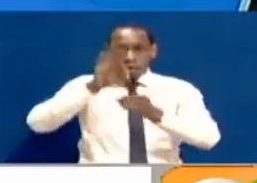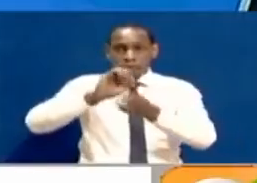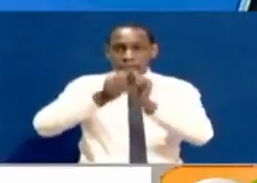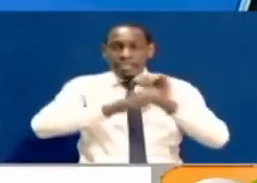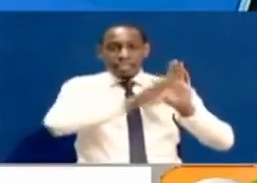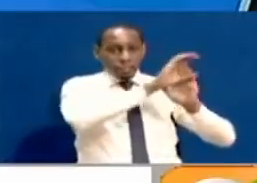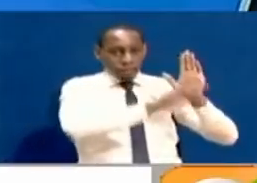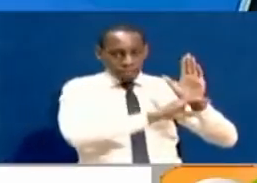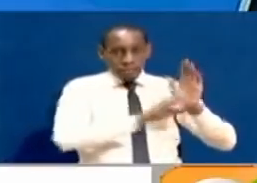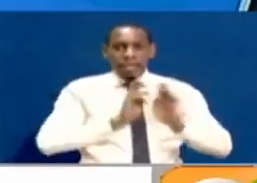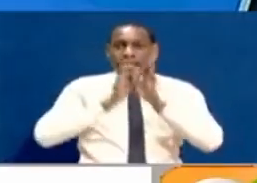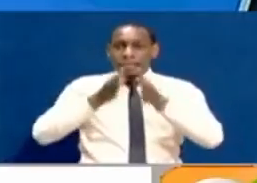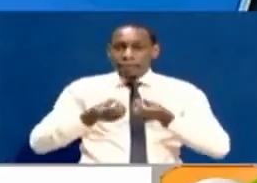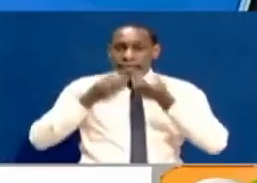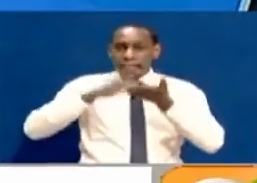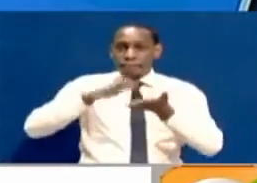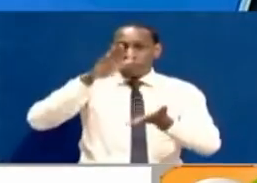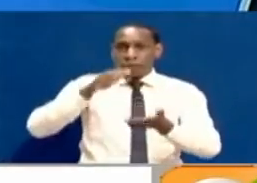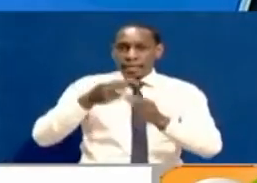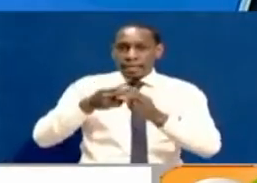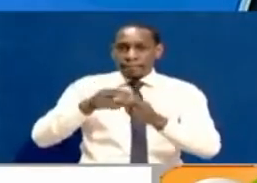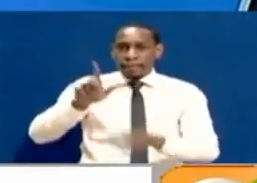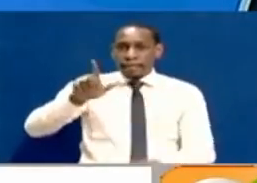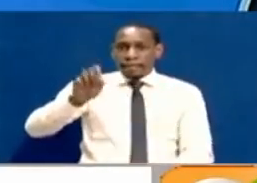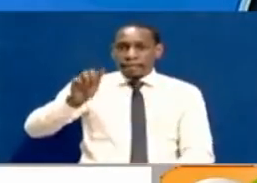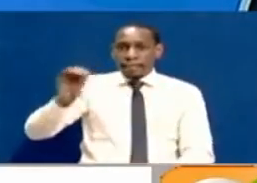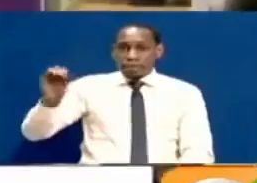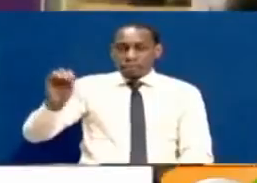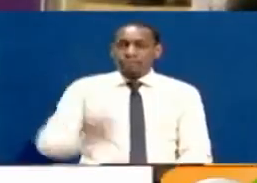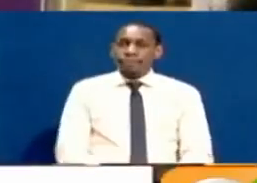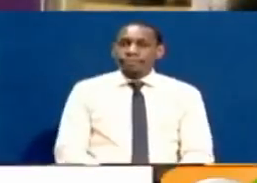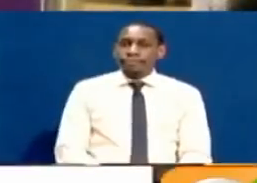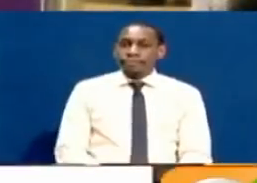ya maamuzi, kama anavyotueleza mwanahabari wetu Steven Leto.